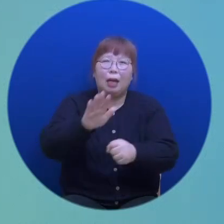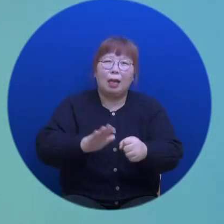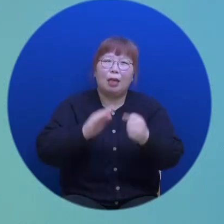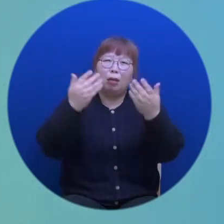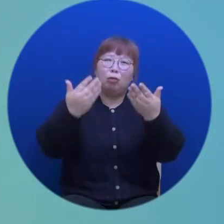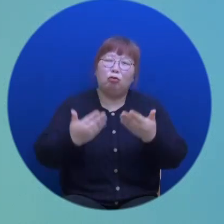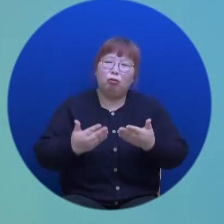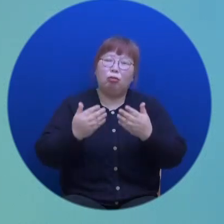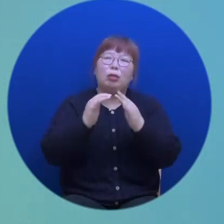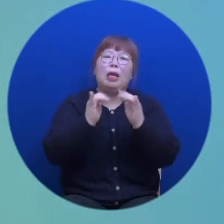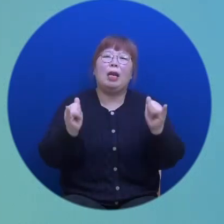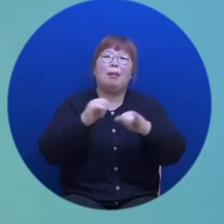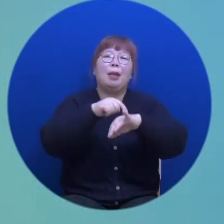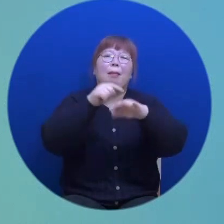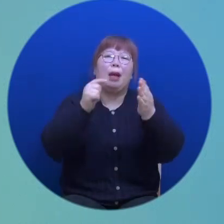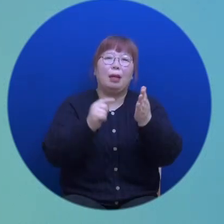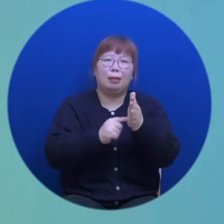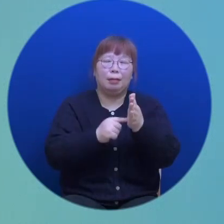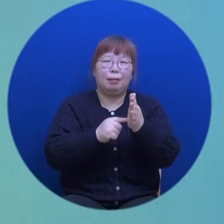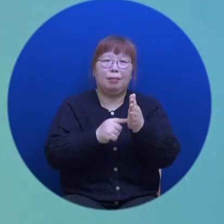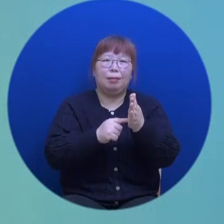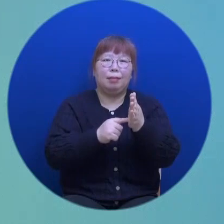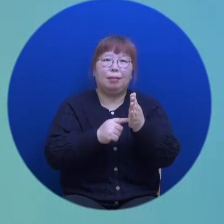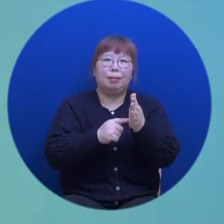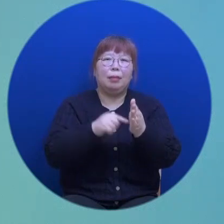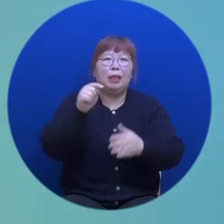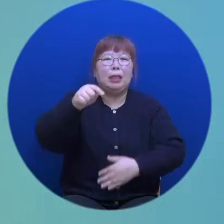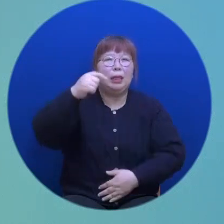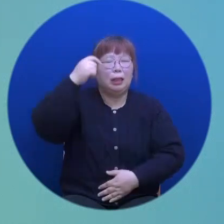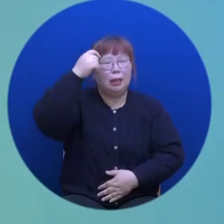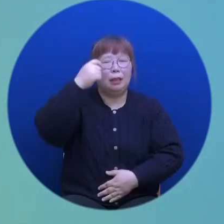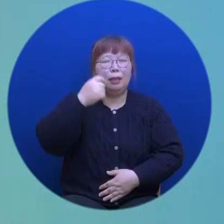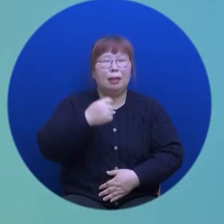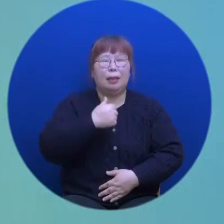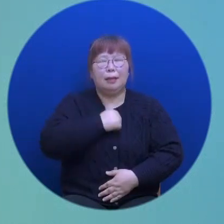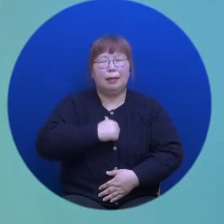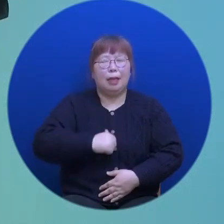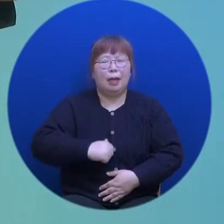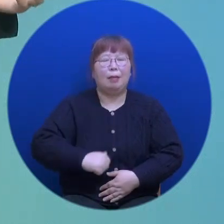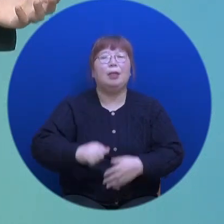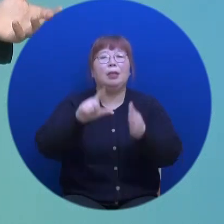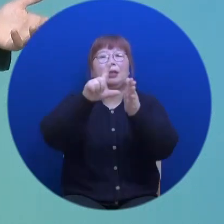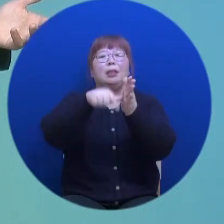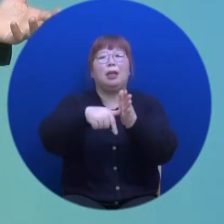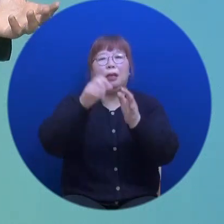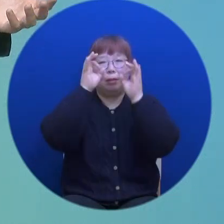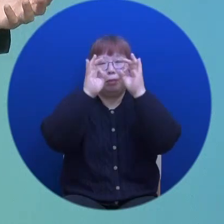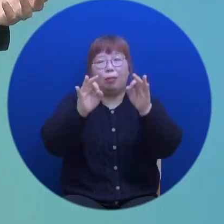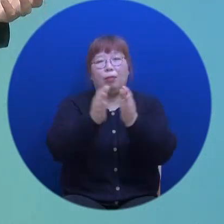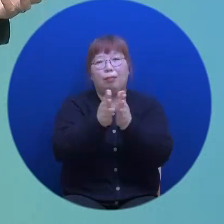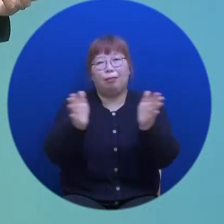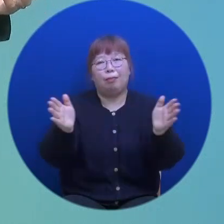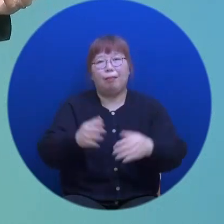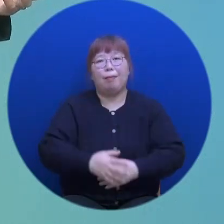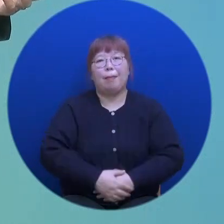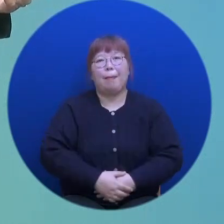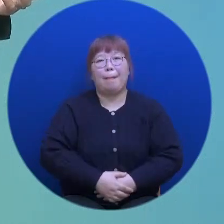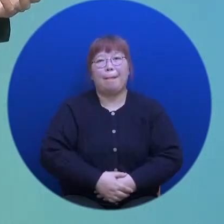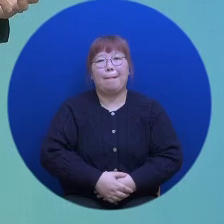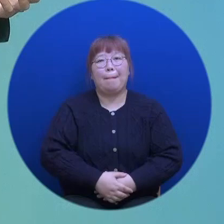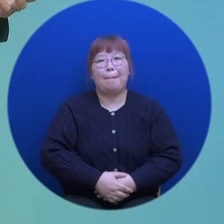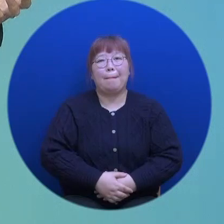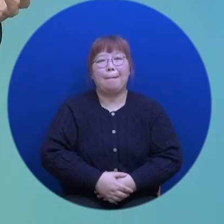사람들의 마음이, 그 인내의 순간들이 보이기 시작한다는 거예요. 그리고 한